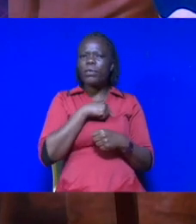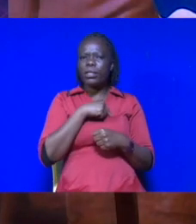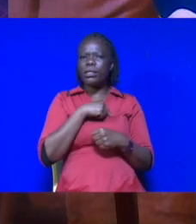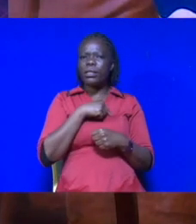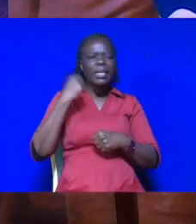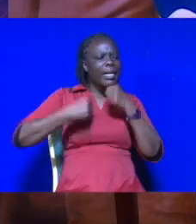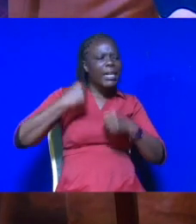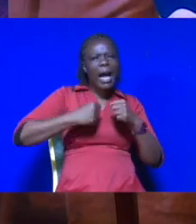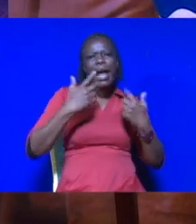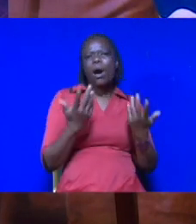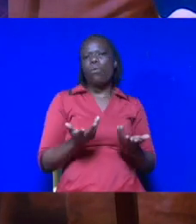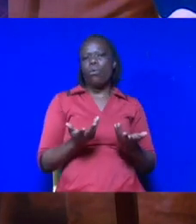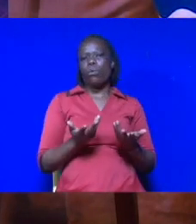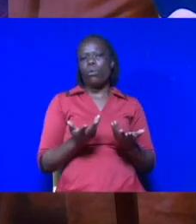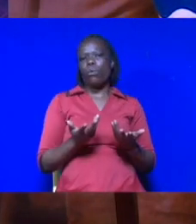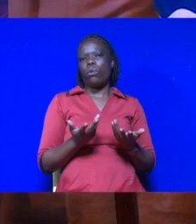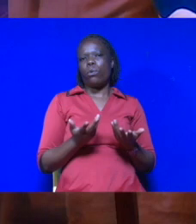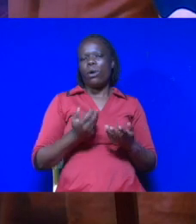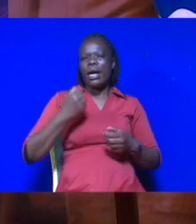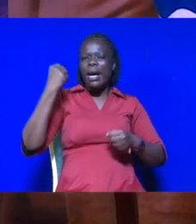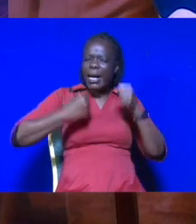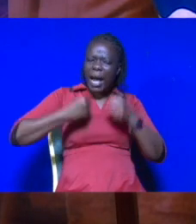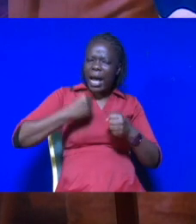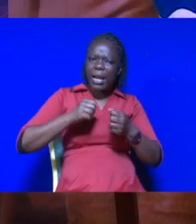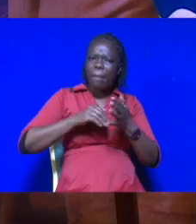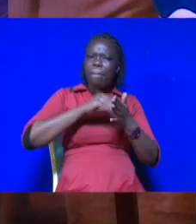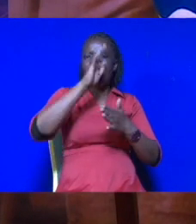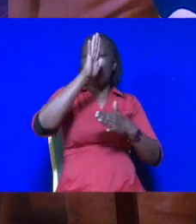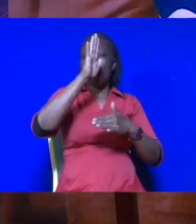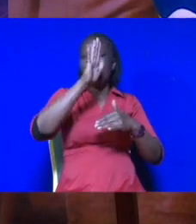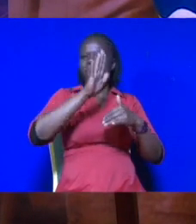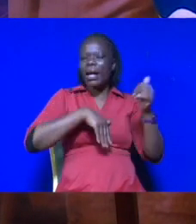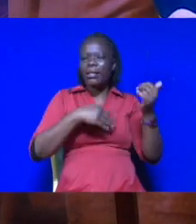Anawezaje kukimbia? How can he learn more than